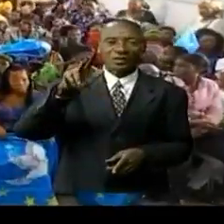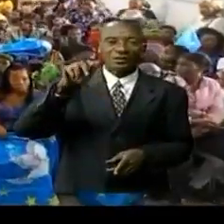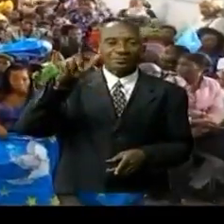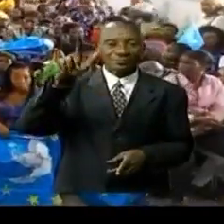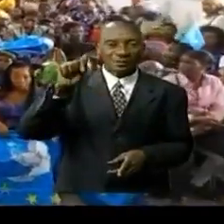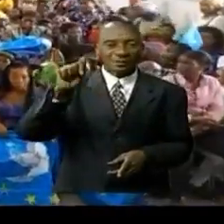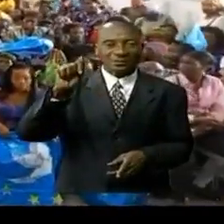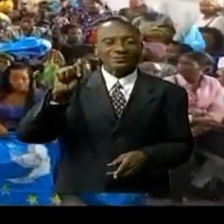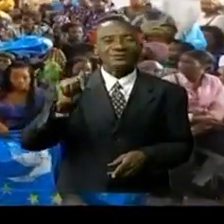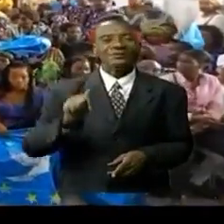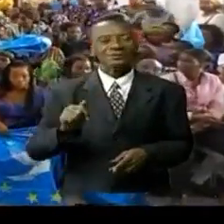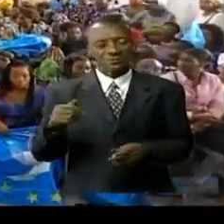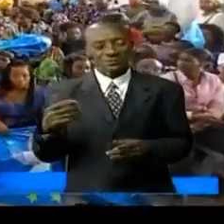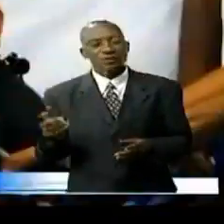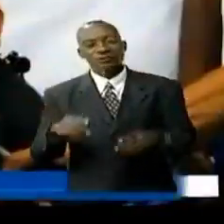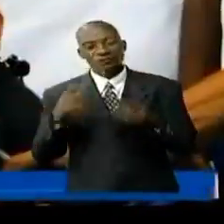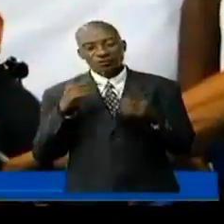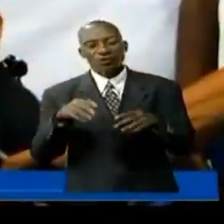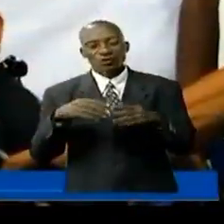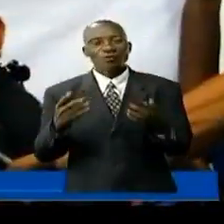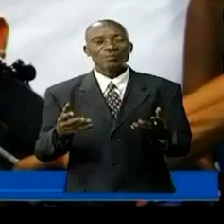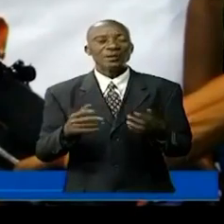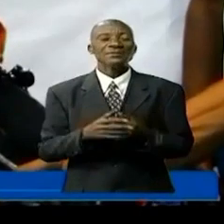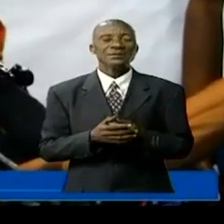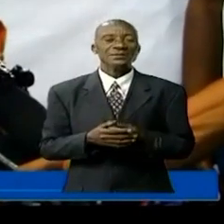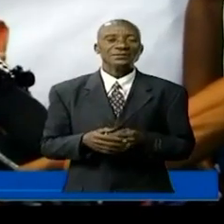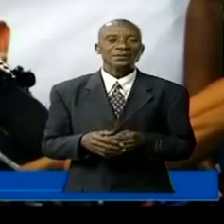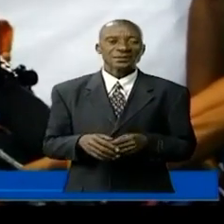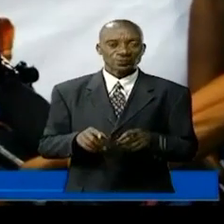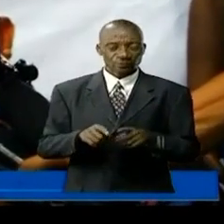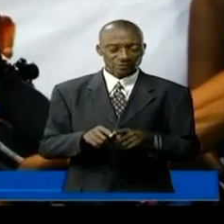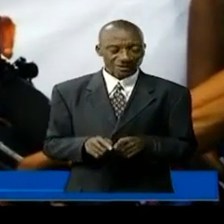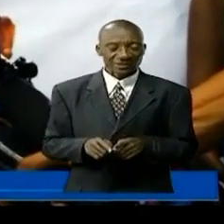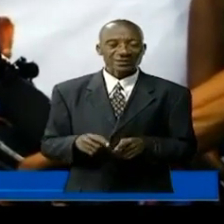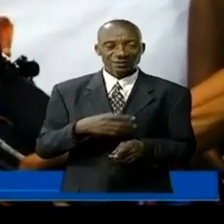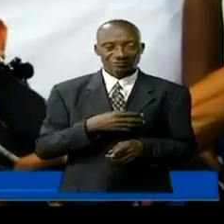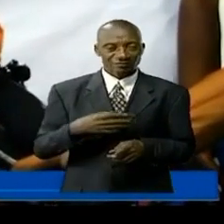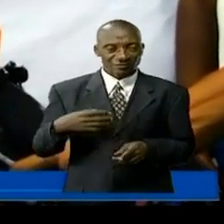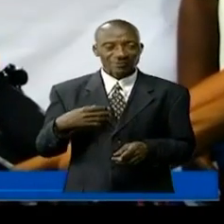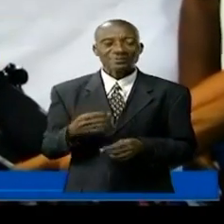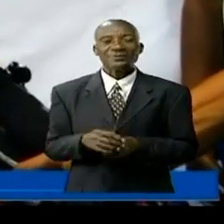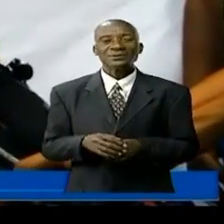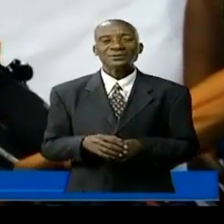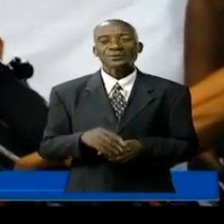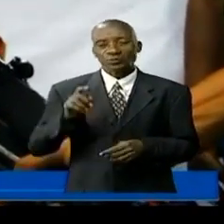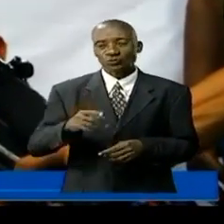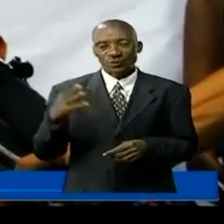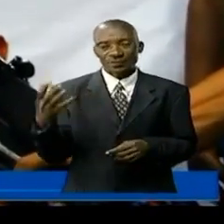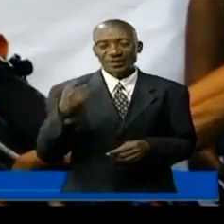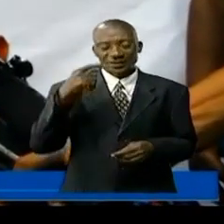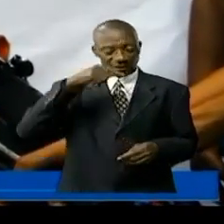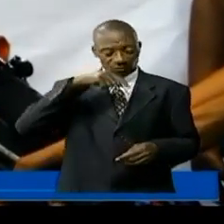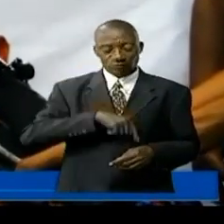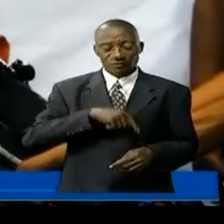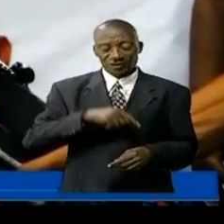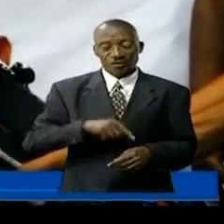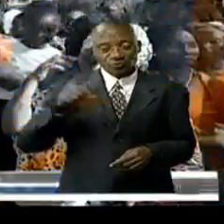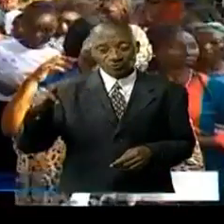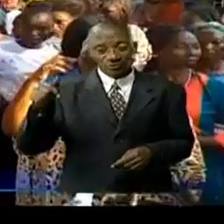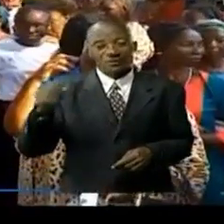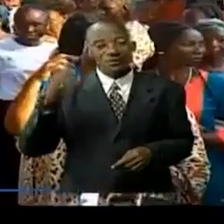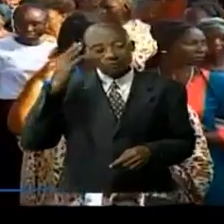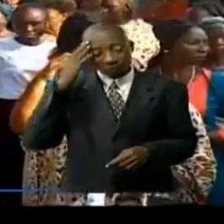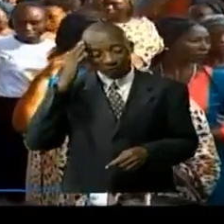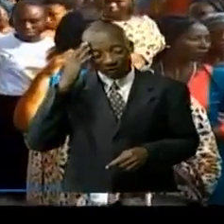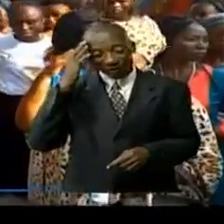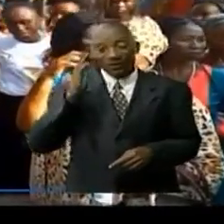allez voir vous-même les jours à venir. Tout le monde était là. Je suis très très contente pour cette rentrée politique qui est vraiment une réussite pour moi. Il